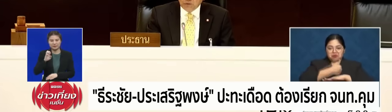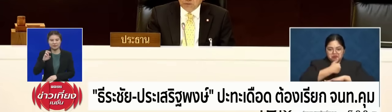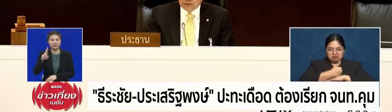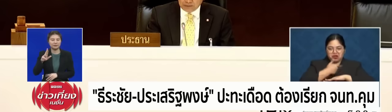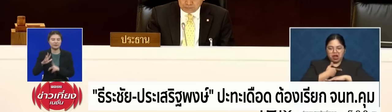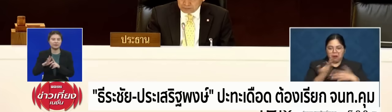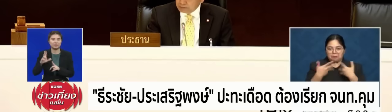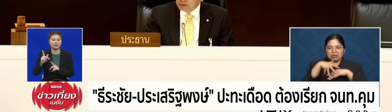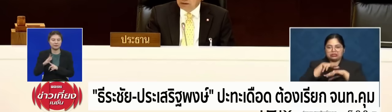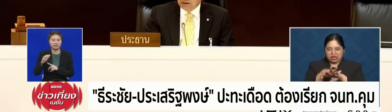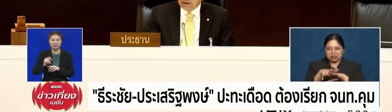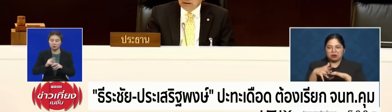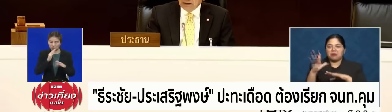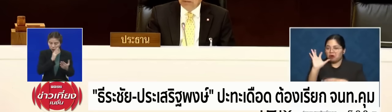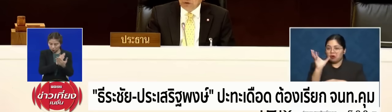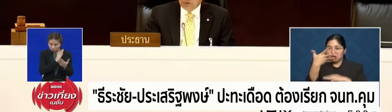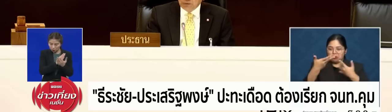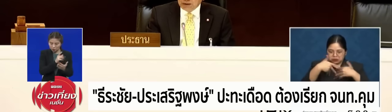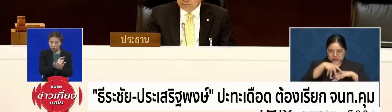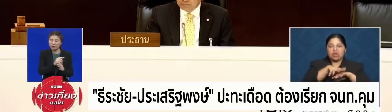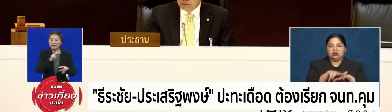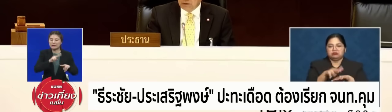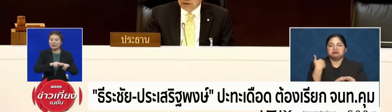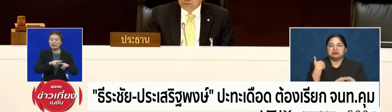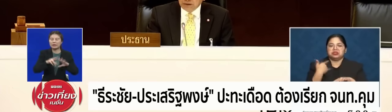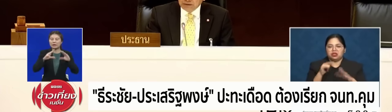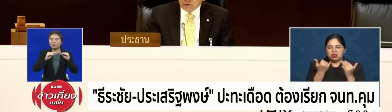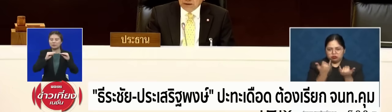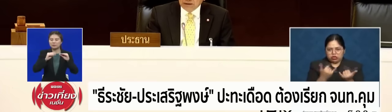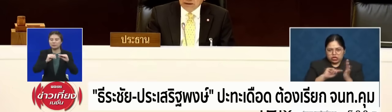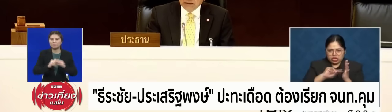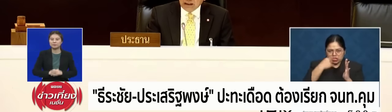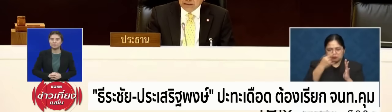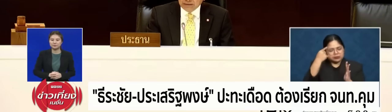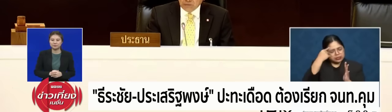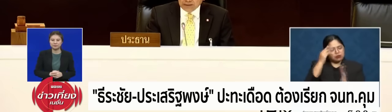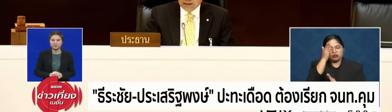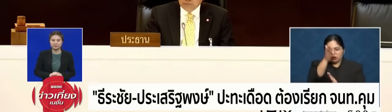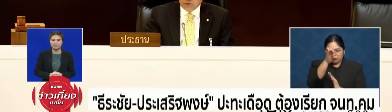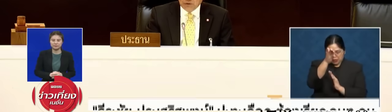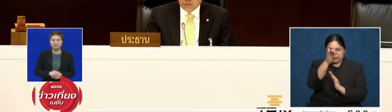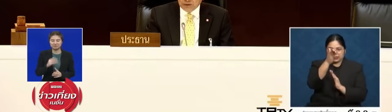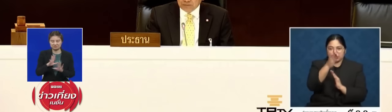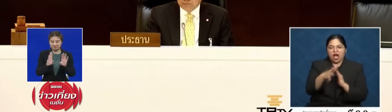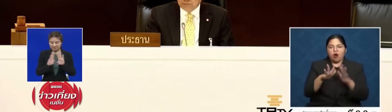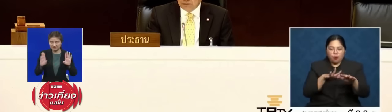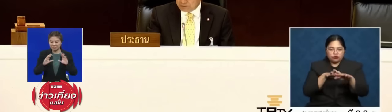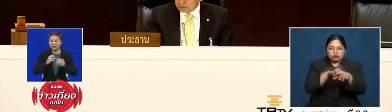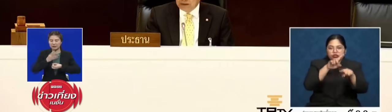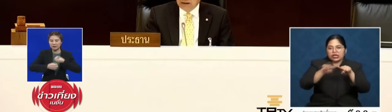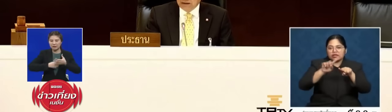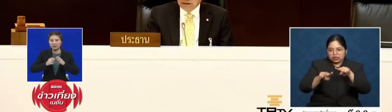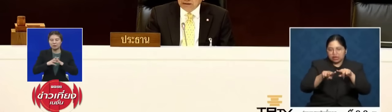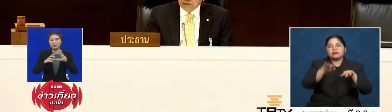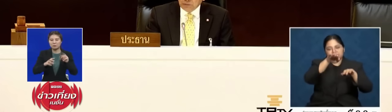อภิปรายแล้วก็นั่งลงฮะจะได้เข้าสู่การประชุมตามปกติได้อโอ้โหนี่ขนาดยังไม่ได้เปิดอภิปราย 152